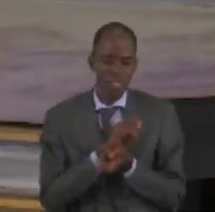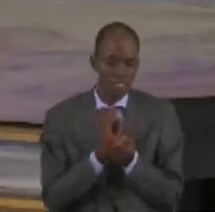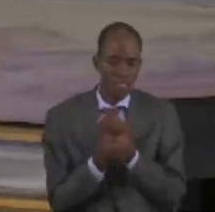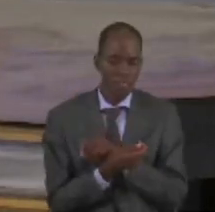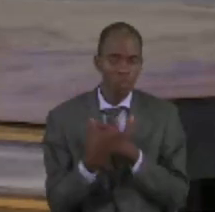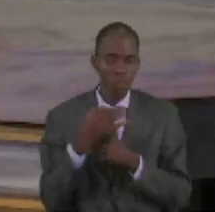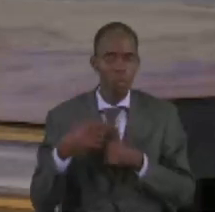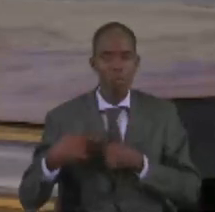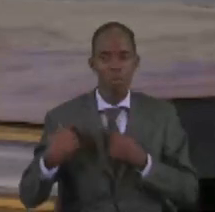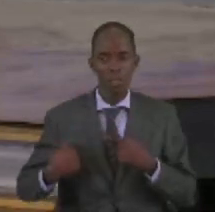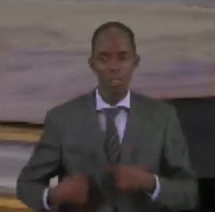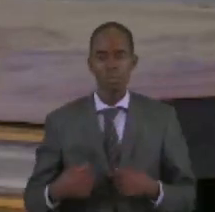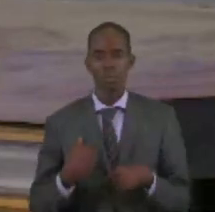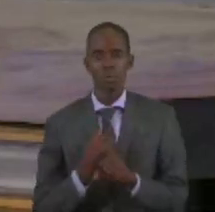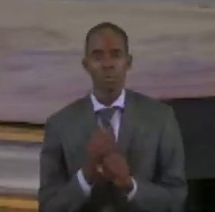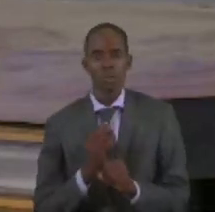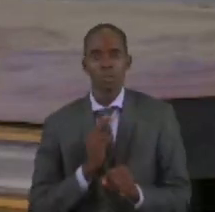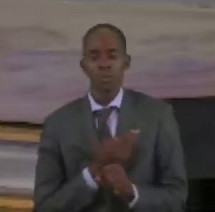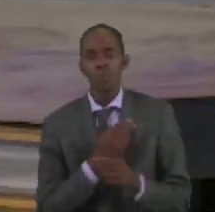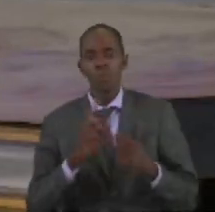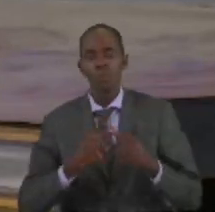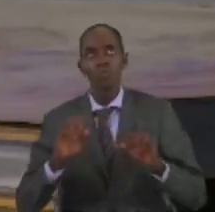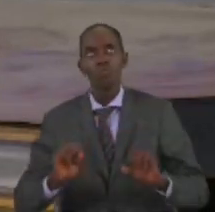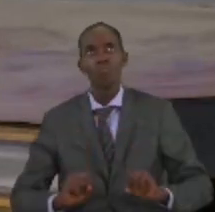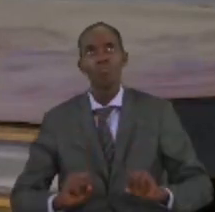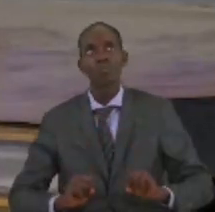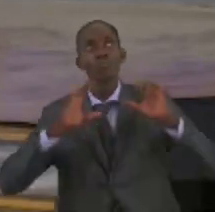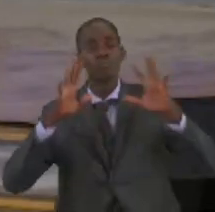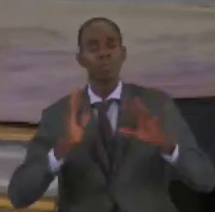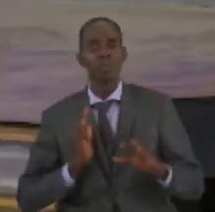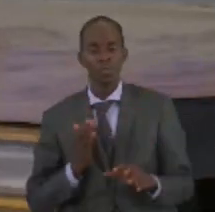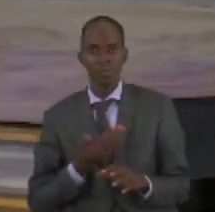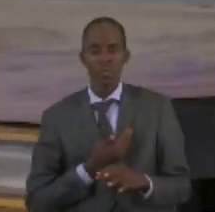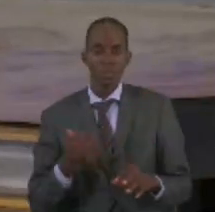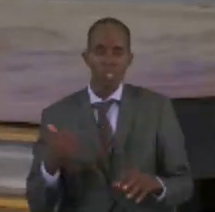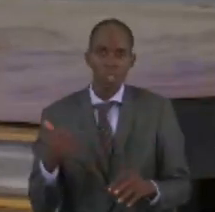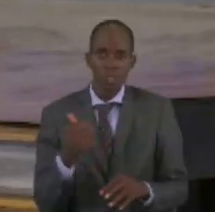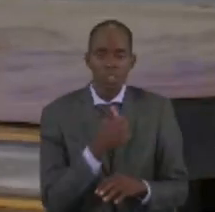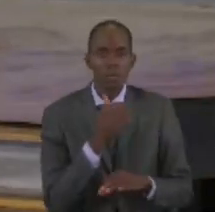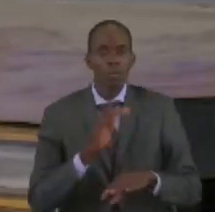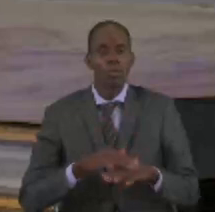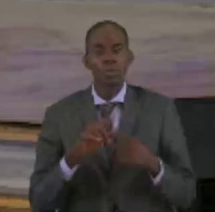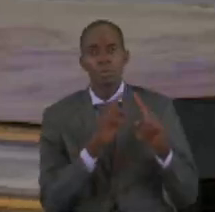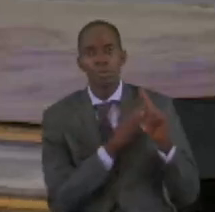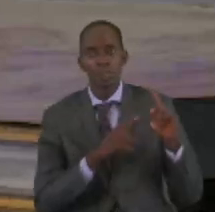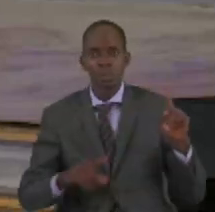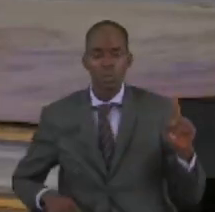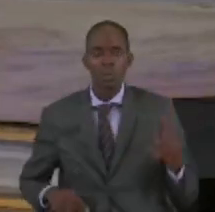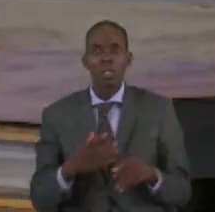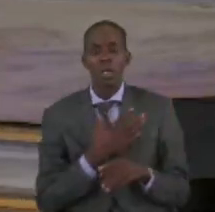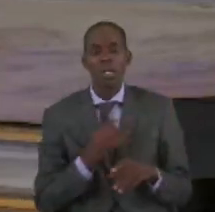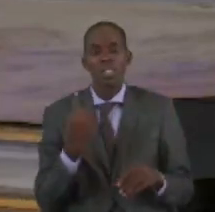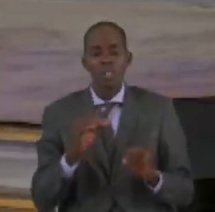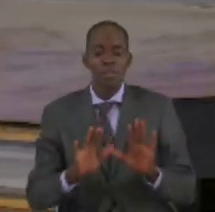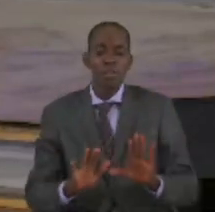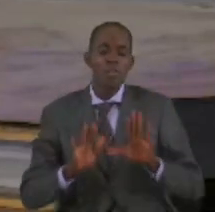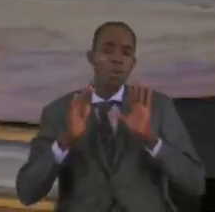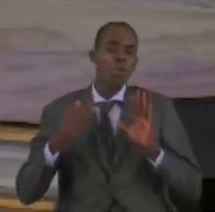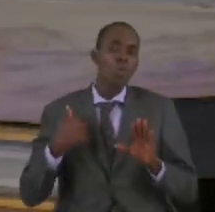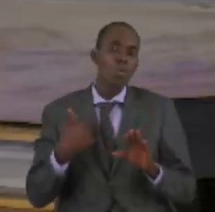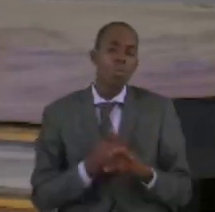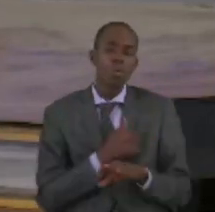cette transformation intérieure du cœur nous fait nous consacrer au Seigneur, et la